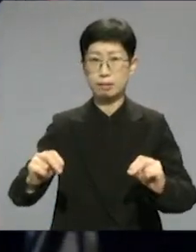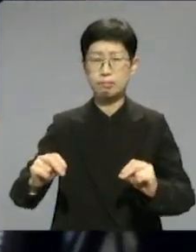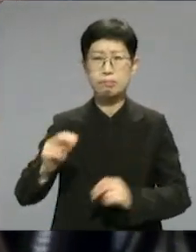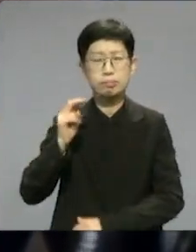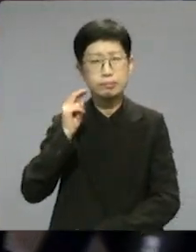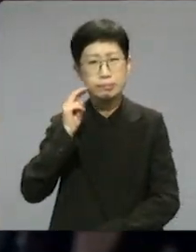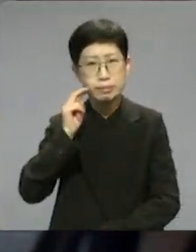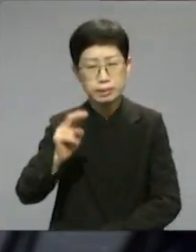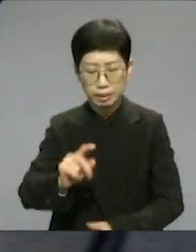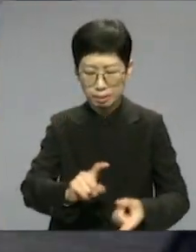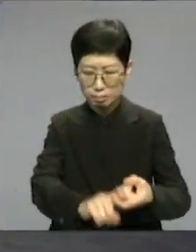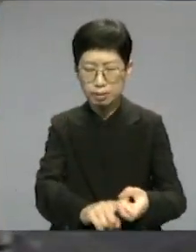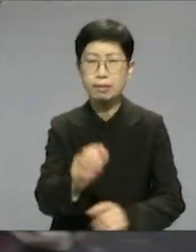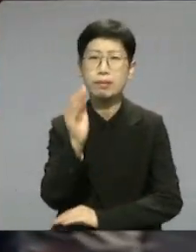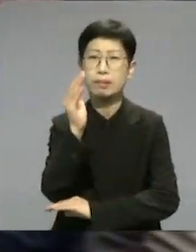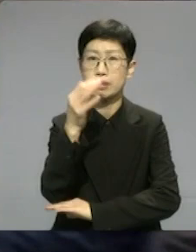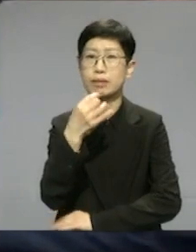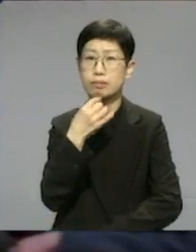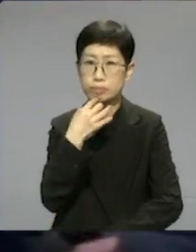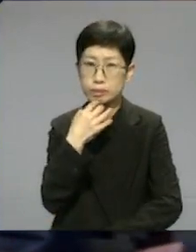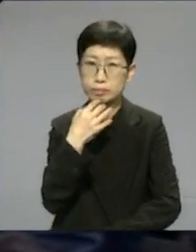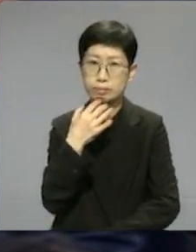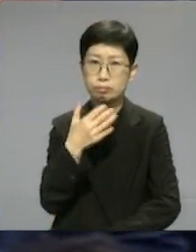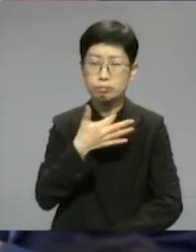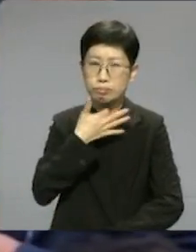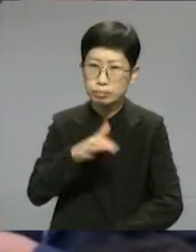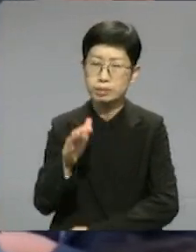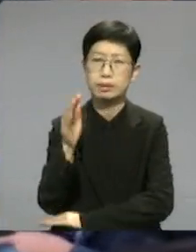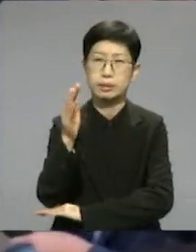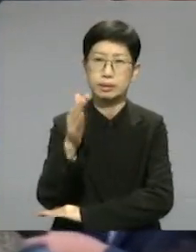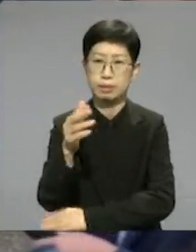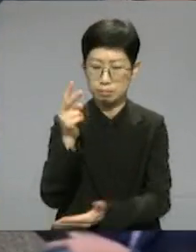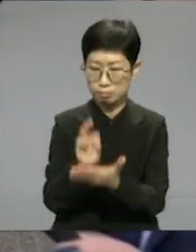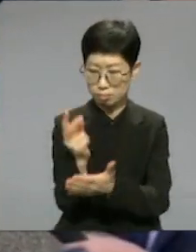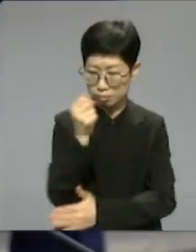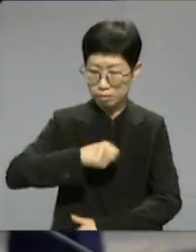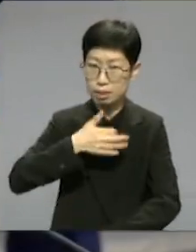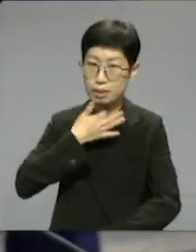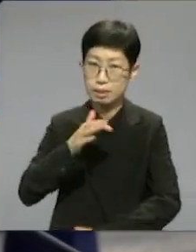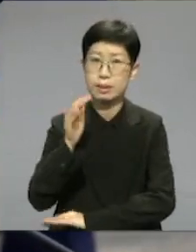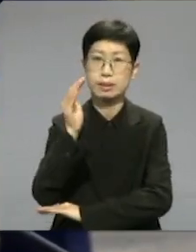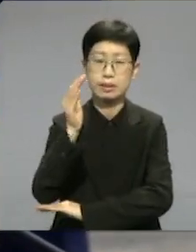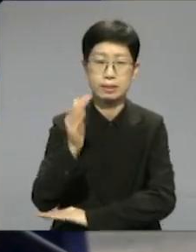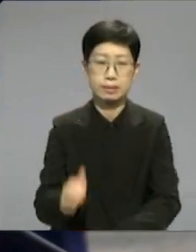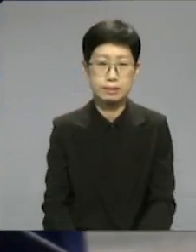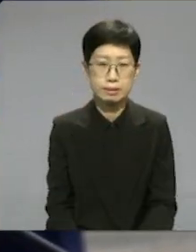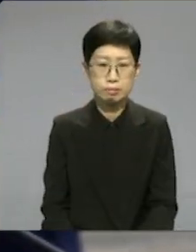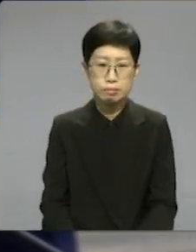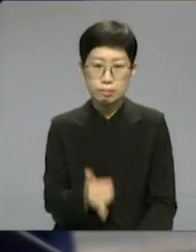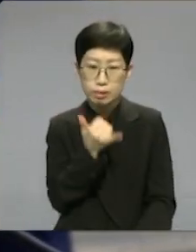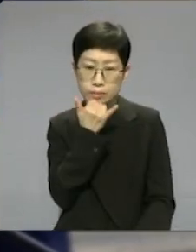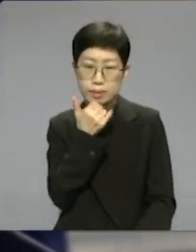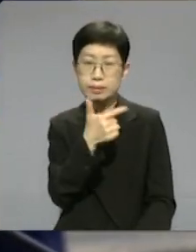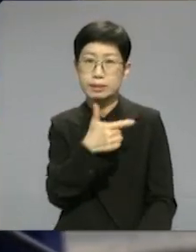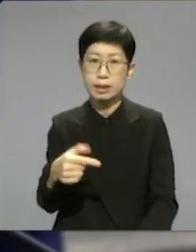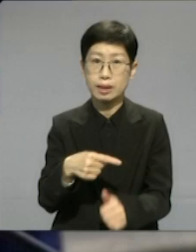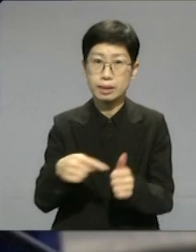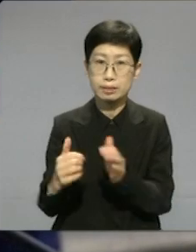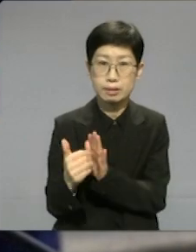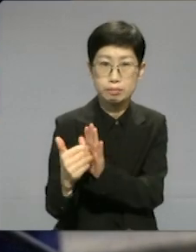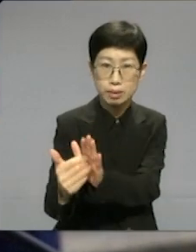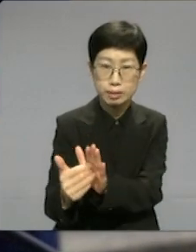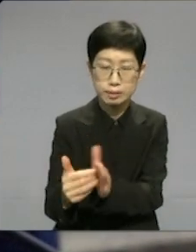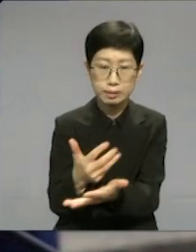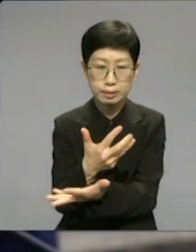심각하게 편향적인 주장을 하고 있다며 혐의를 강력 부인했습니다. Germany does not and never did violate the